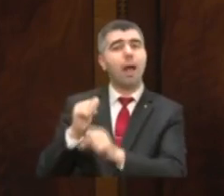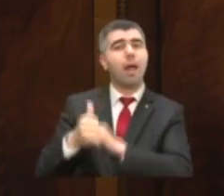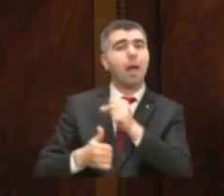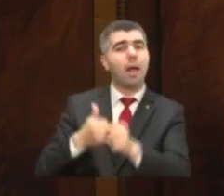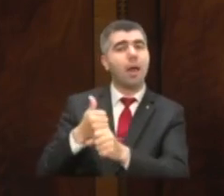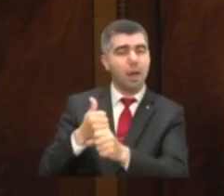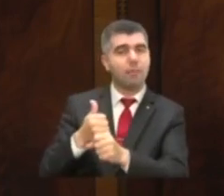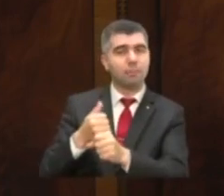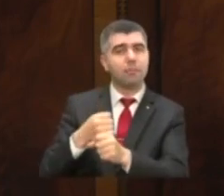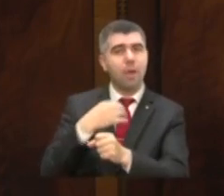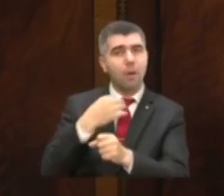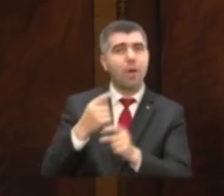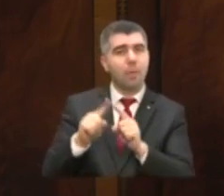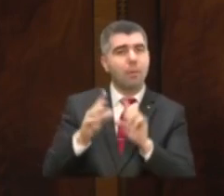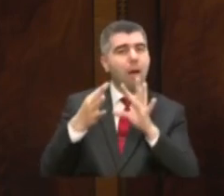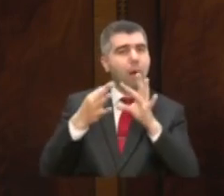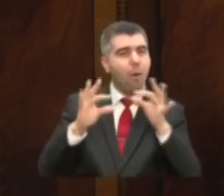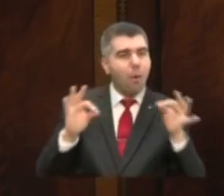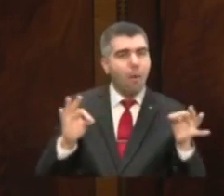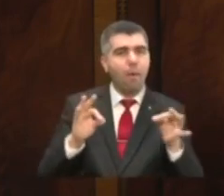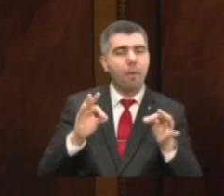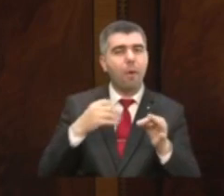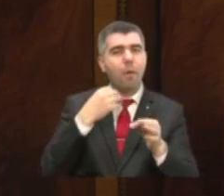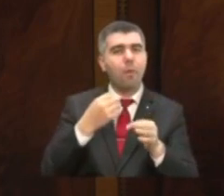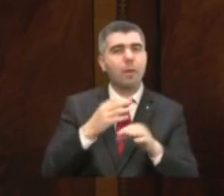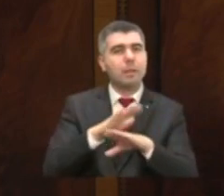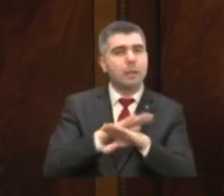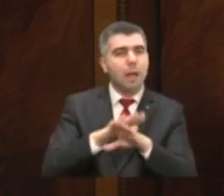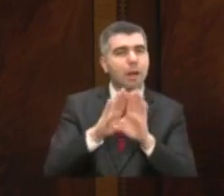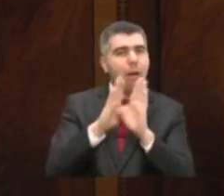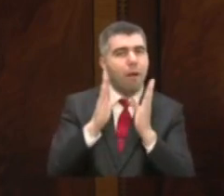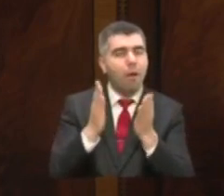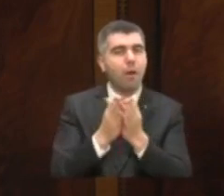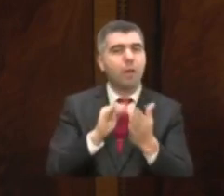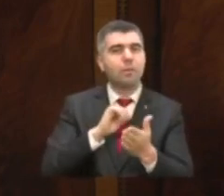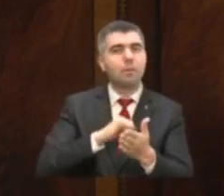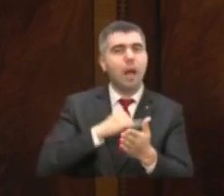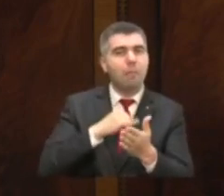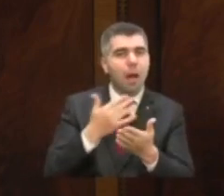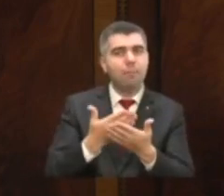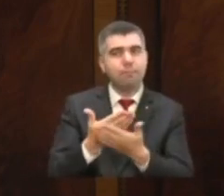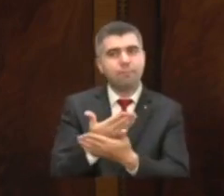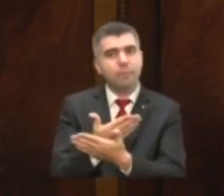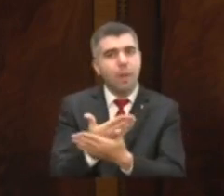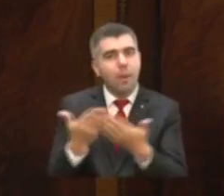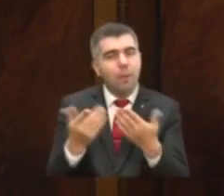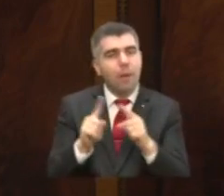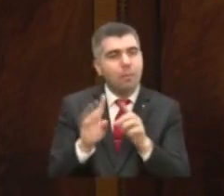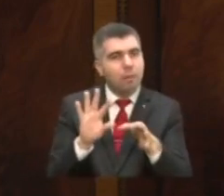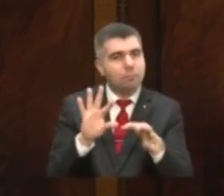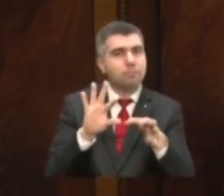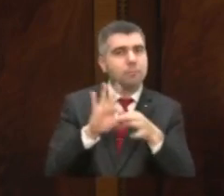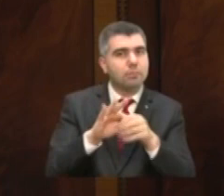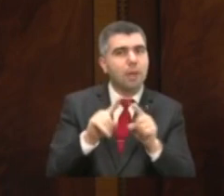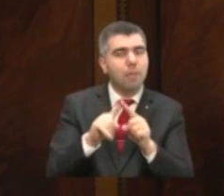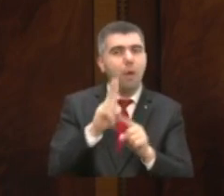حيث كان لنا الفرصة لعرض تصور الحكومة في موضوع السياسة العامة المتعلقة بالشباب والسياسة الوطنية لإدماج الشباب لتعمل حكومة